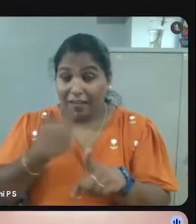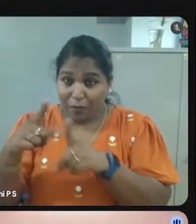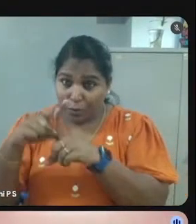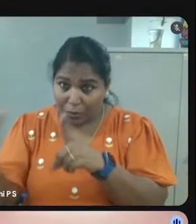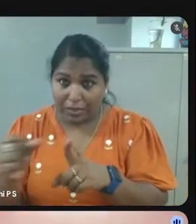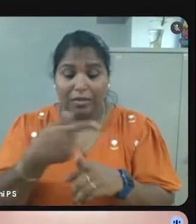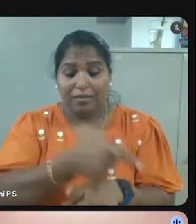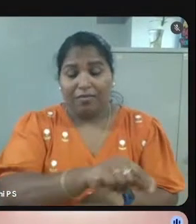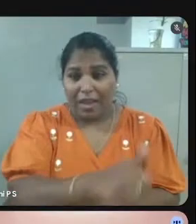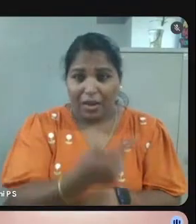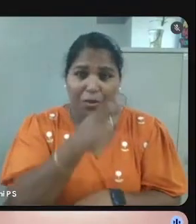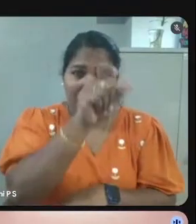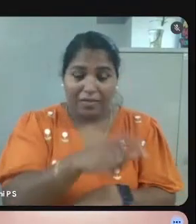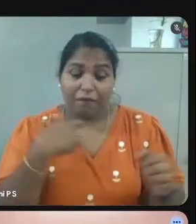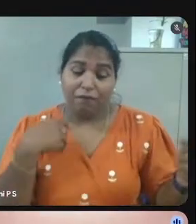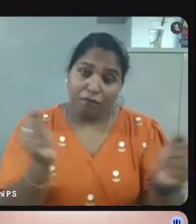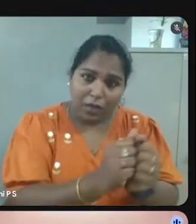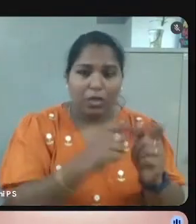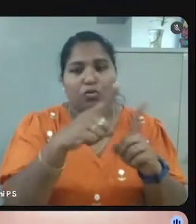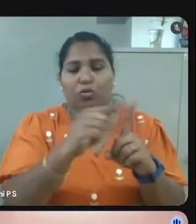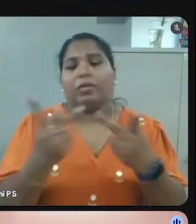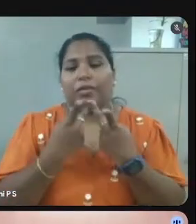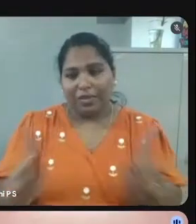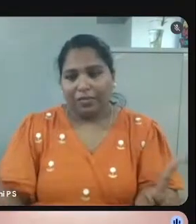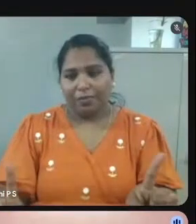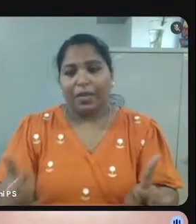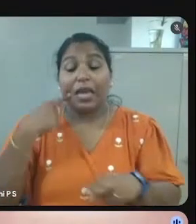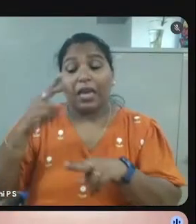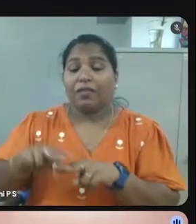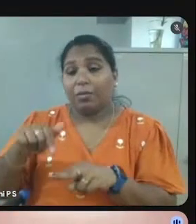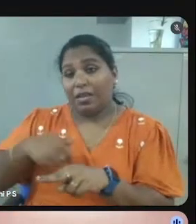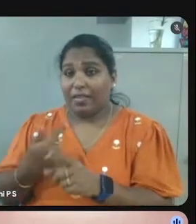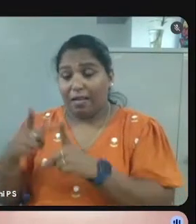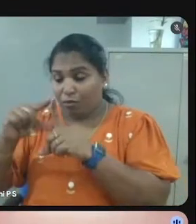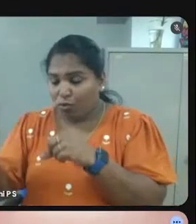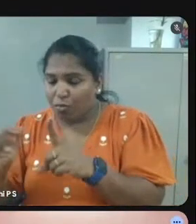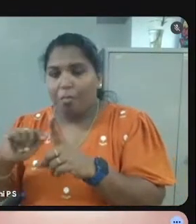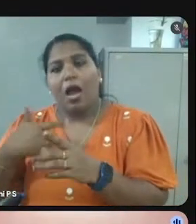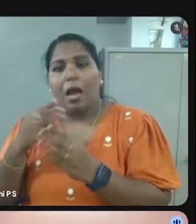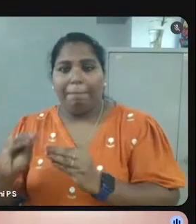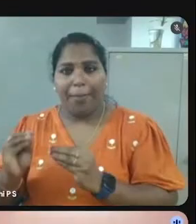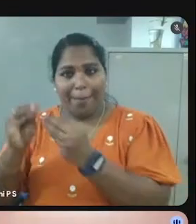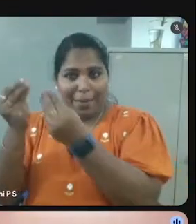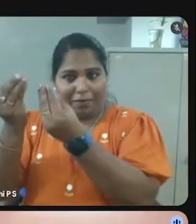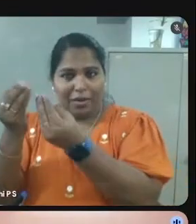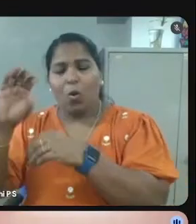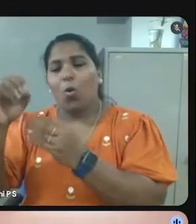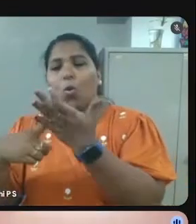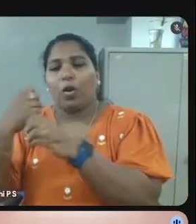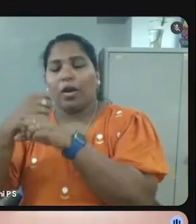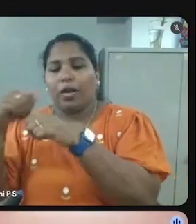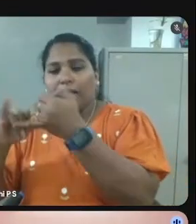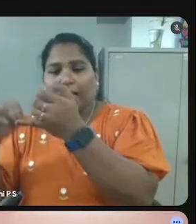ഇത് കാര്യങ്ങൾ സോളിറ്ററി ആക്ടിവിറ്റിനകത്ത് ഇടങ്ങും. അപ്പൊ അവർ ചെയ്യുമ്പോൾ അവർ സാറ്റിസ്ഫാക്ഷൻ ഓർഗസം സ്റ്റേജ് എത്തുവാനല്ലേ, പിന്നെ അവർ കുറച്ച് അപ്പൊ ആ ആക്ടിവിറ്റി